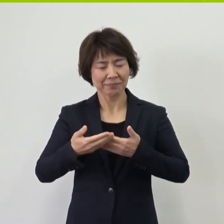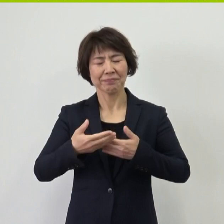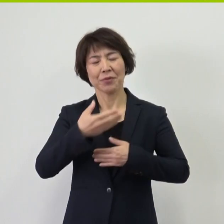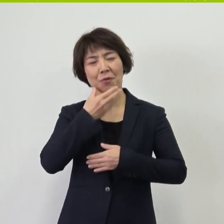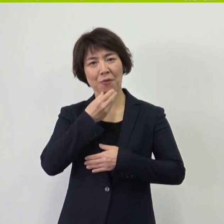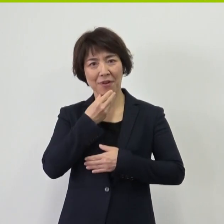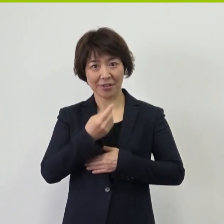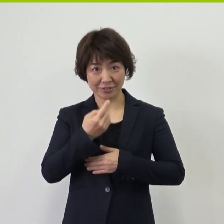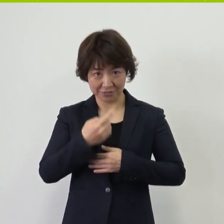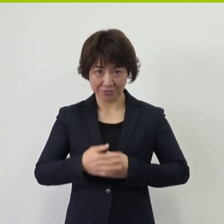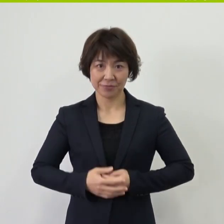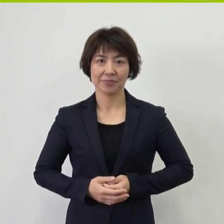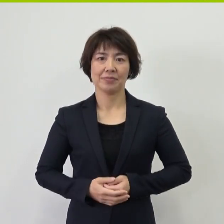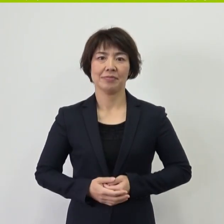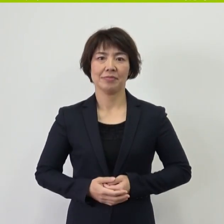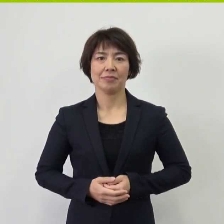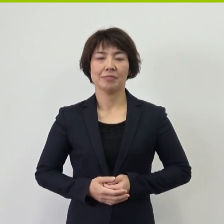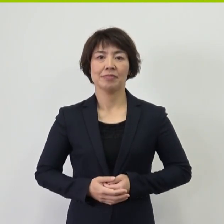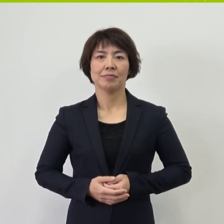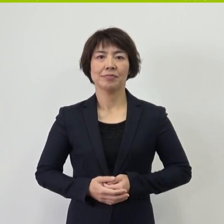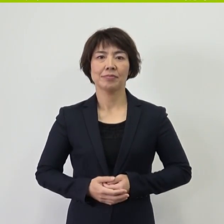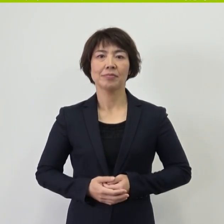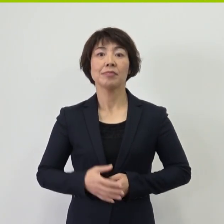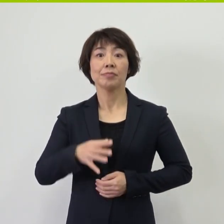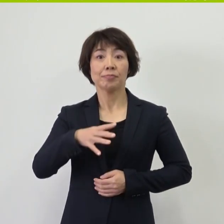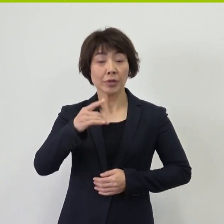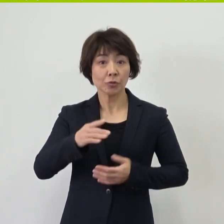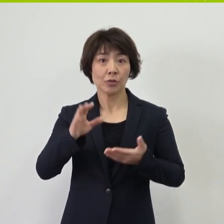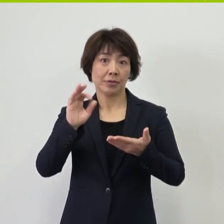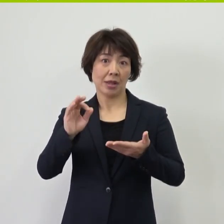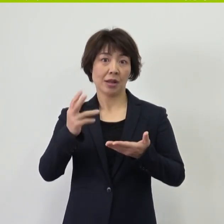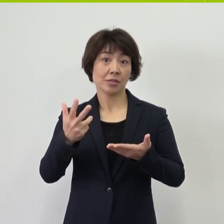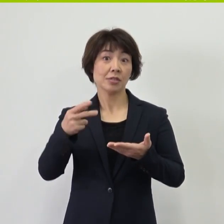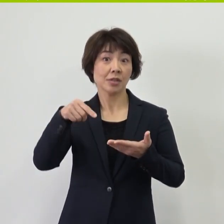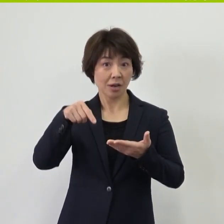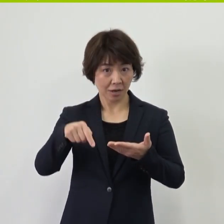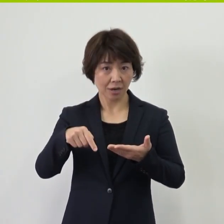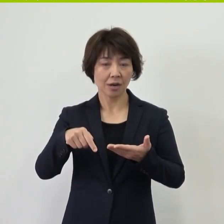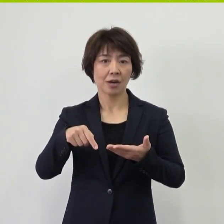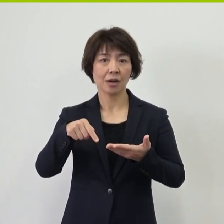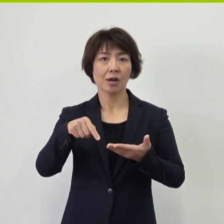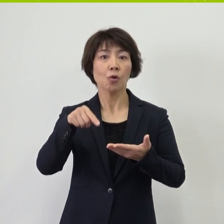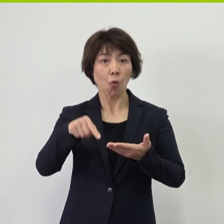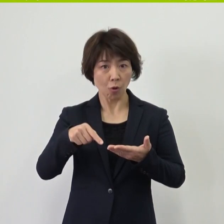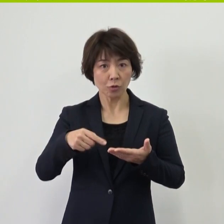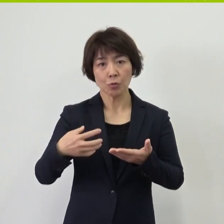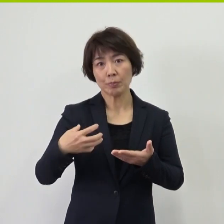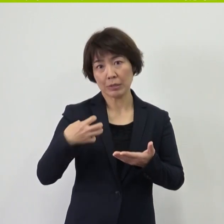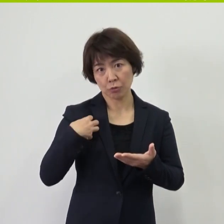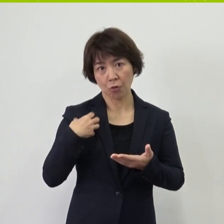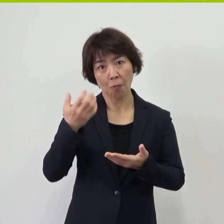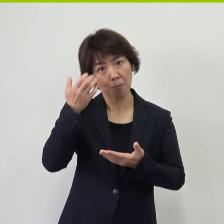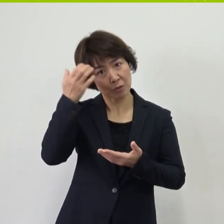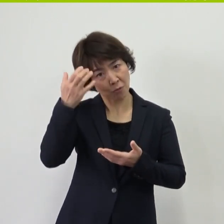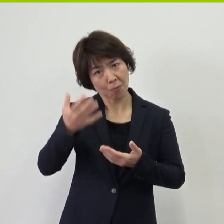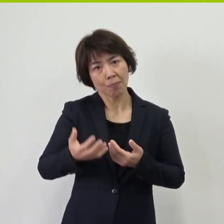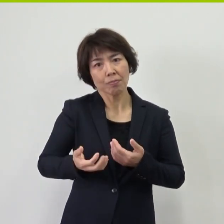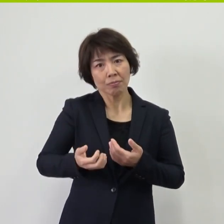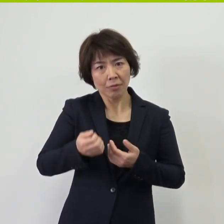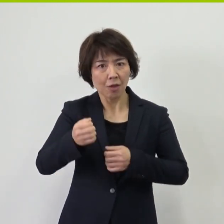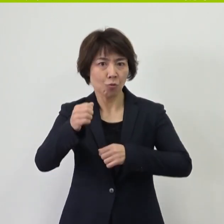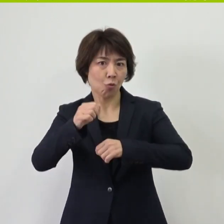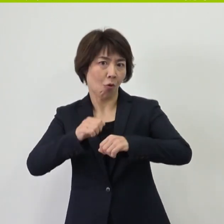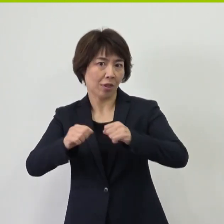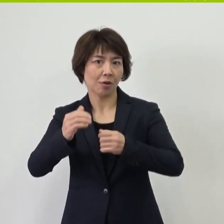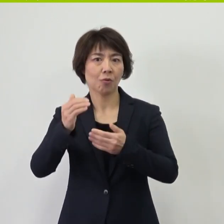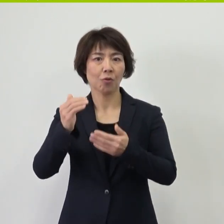に光栄に思っております。まず私は奈良市がこういうミッションビジョンで